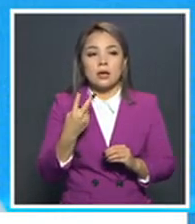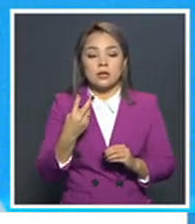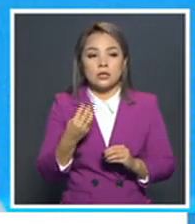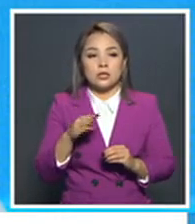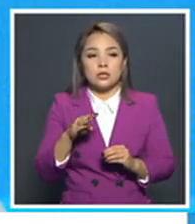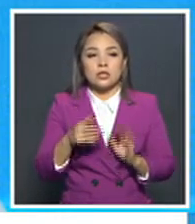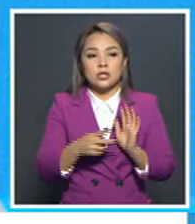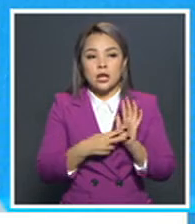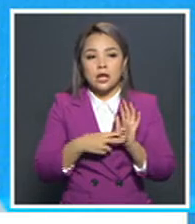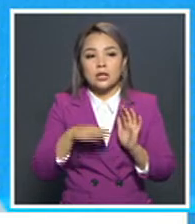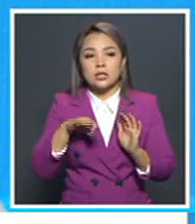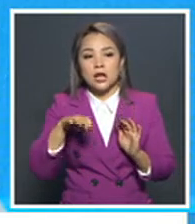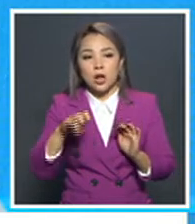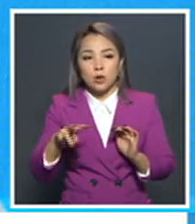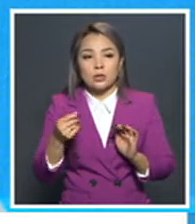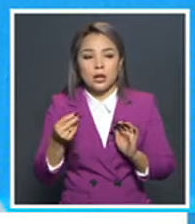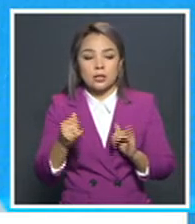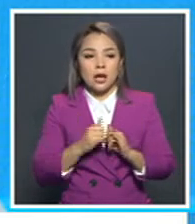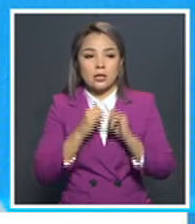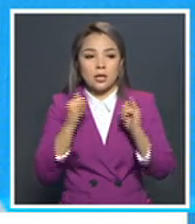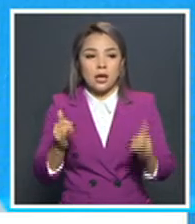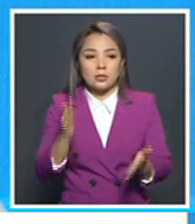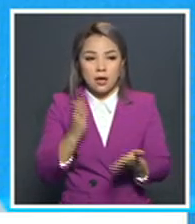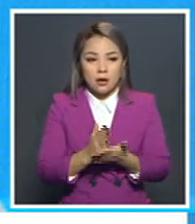2,7 триллион теңгеге дейін ұлғайды.